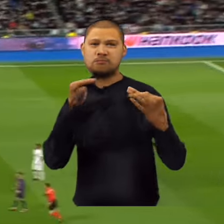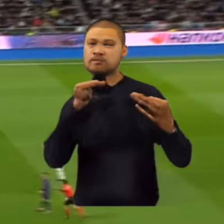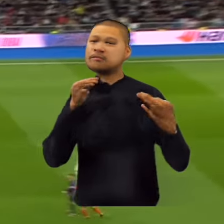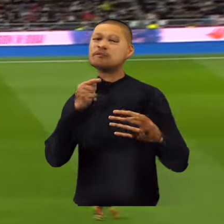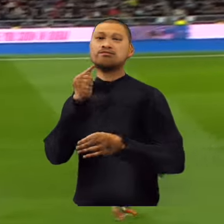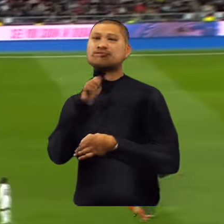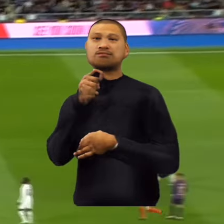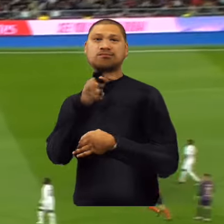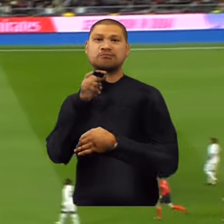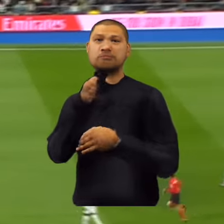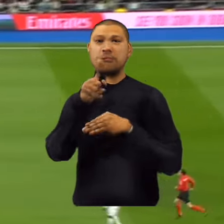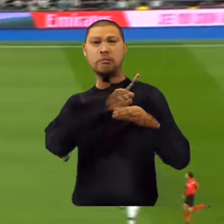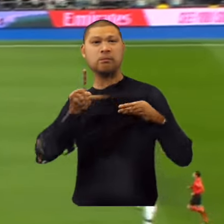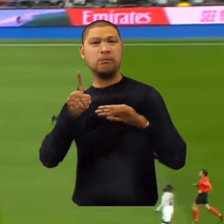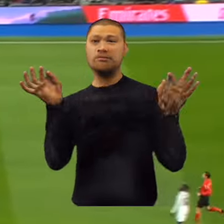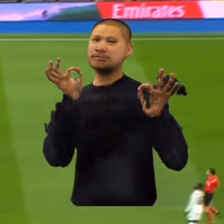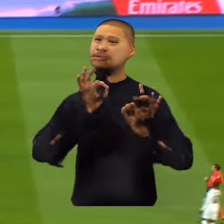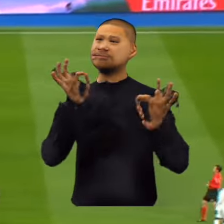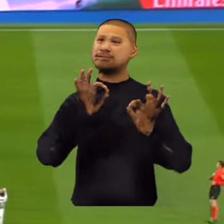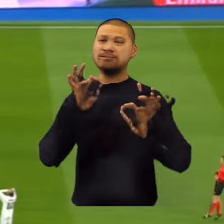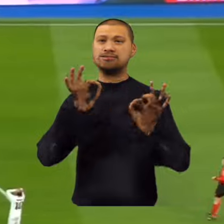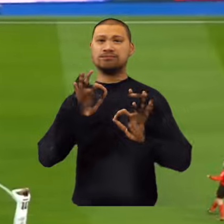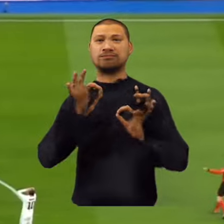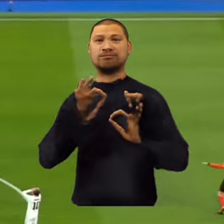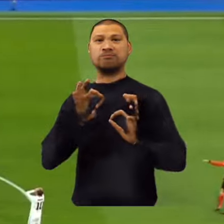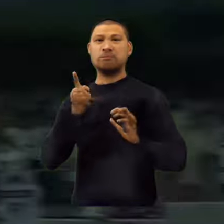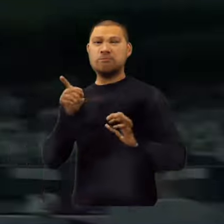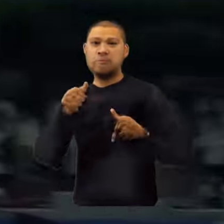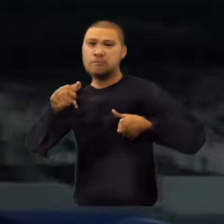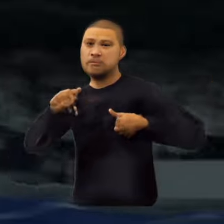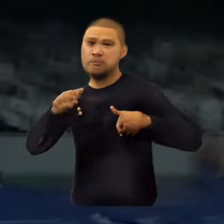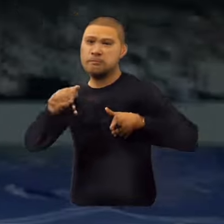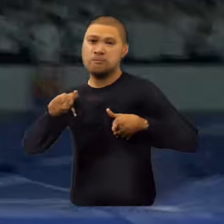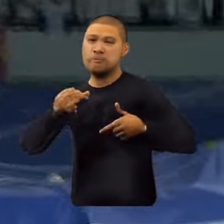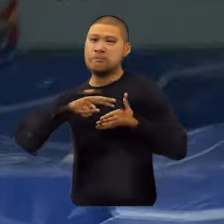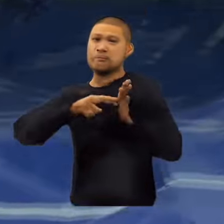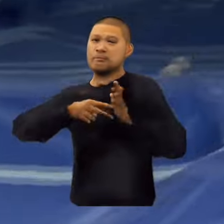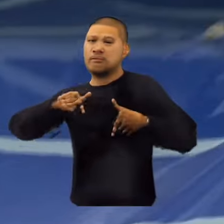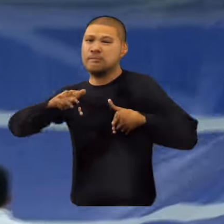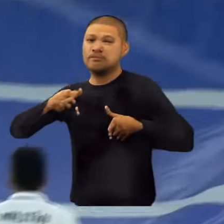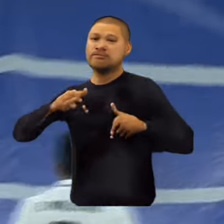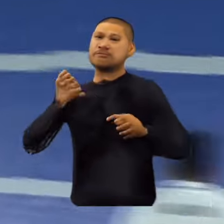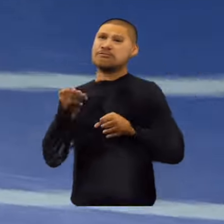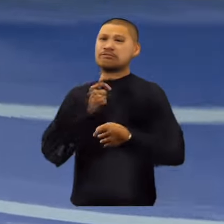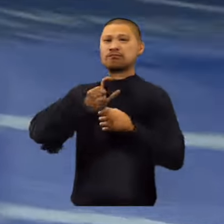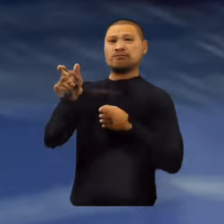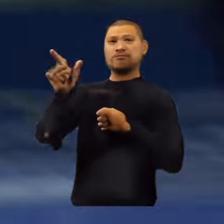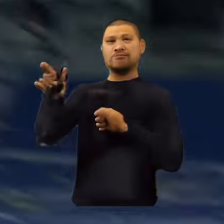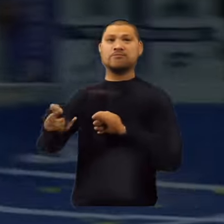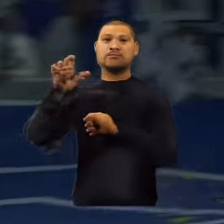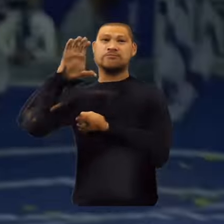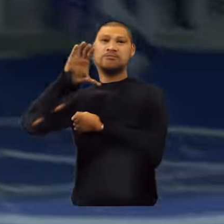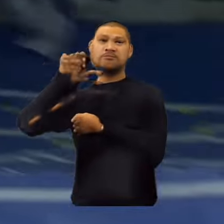Kroos, il n'y avait absolument pas hors-jeu. Il était seul. Il a retenu sa jambe un petit peu. Et c'est Gavi qui aurait dû